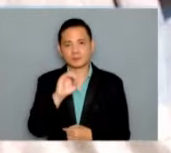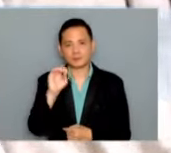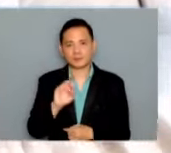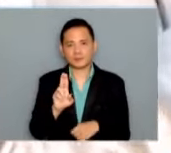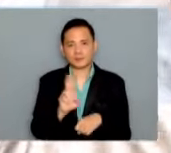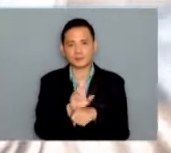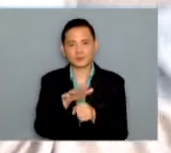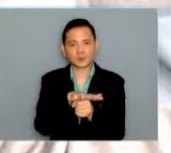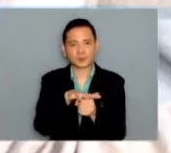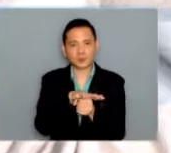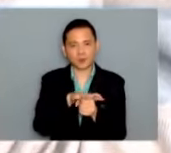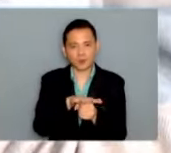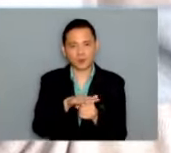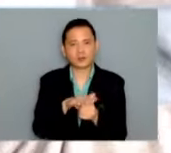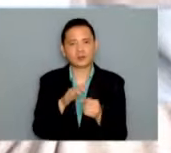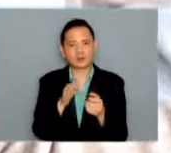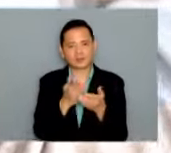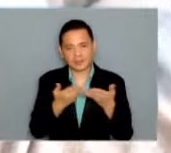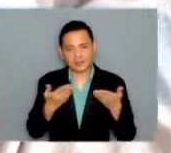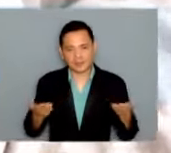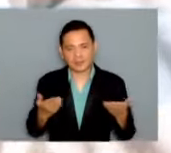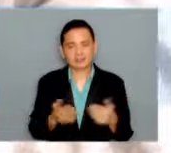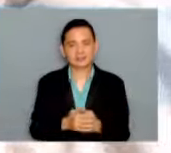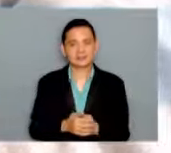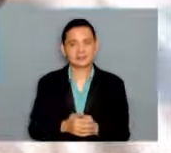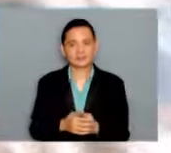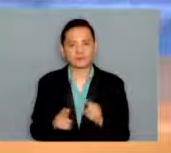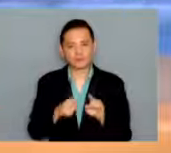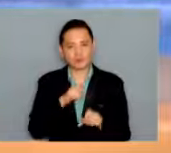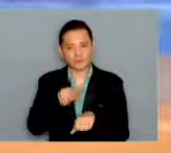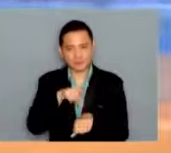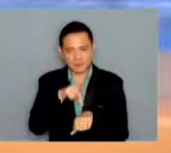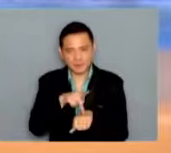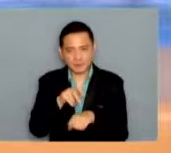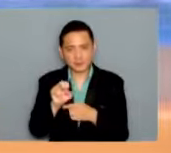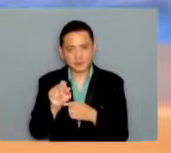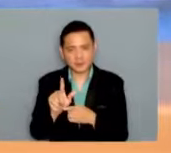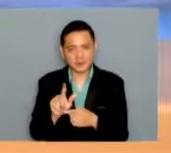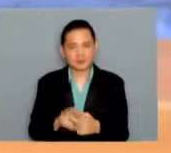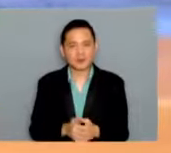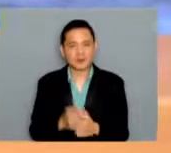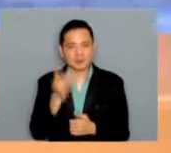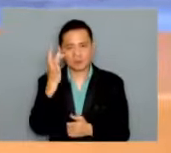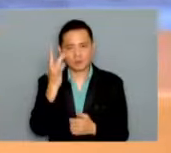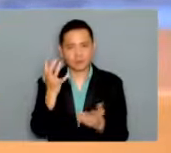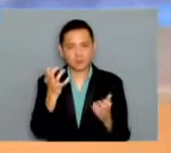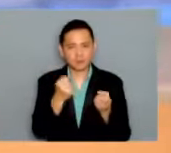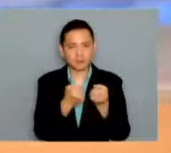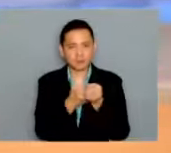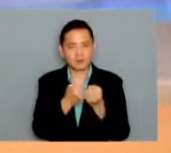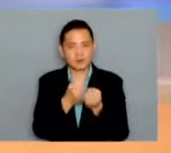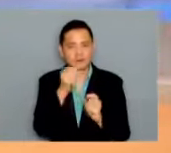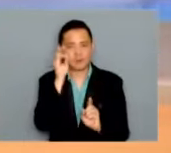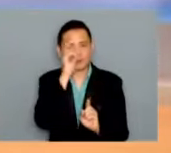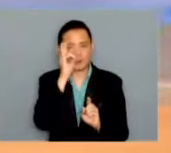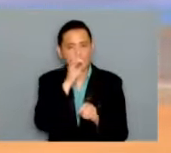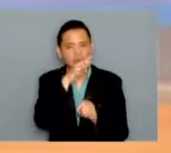na, cacao beans. Wow. Kasi we really believe na gusto namin supportahan yung ating mga farmers that do so much hard work. Ay, ang ganda